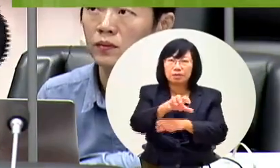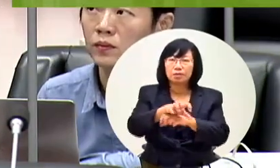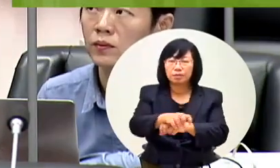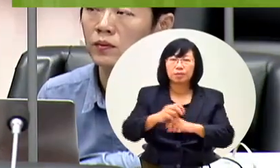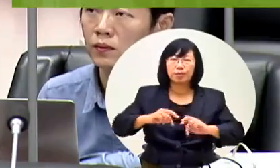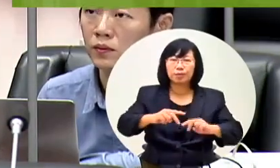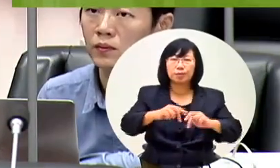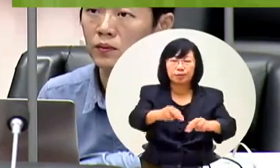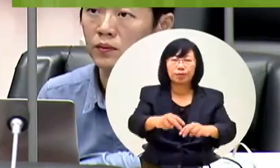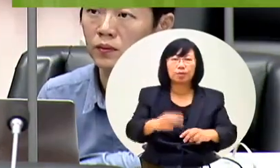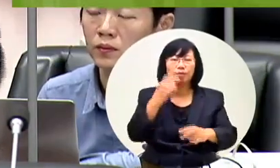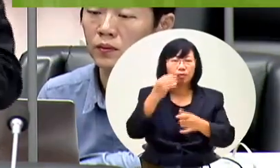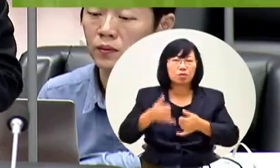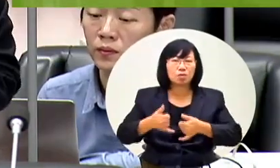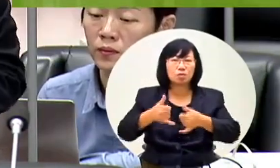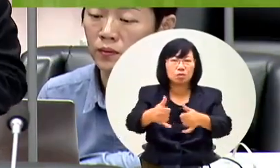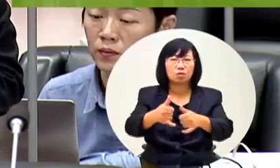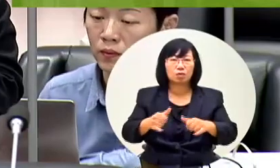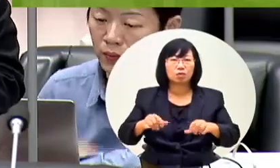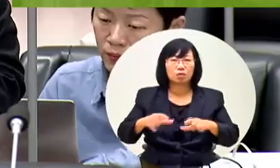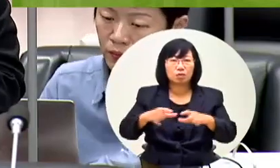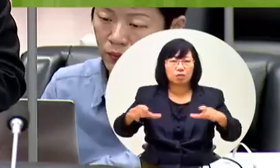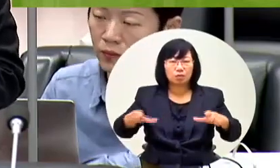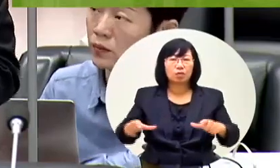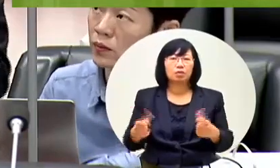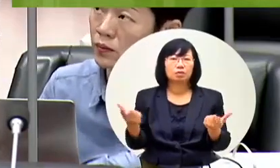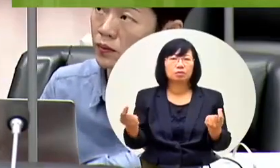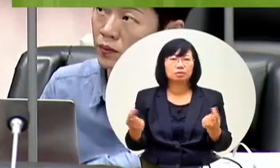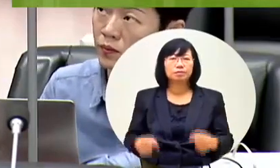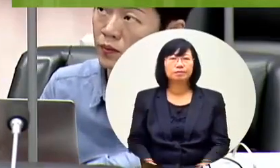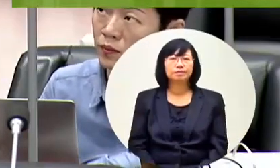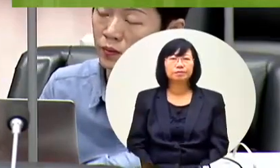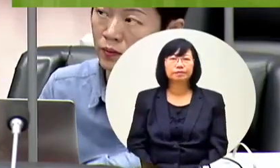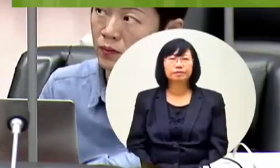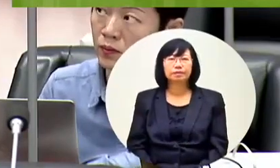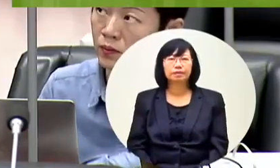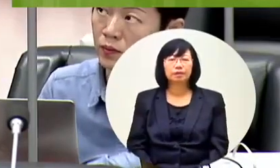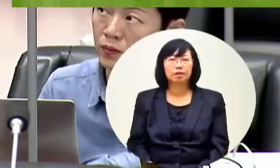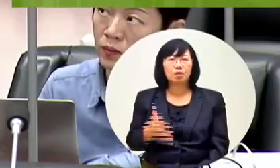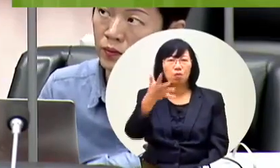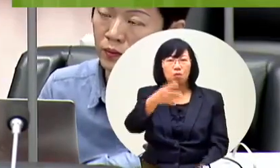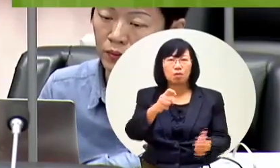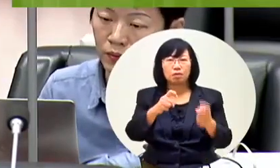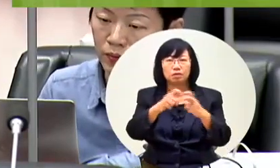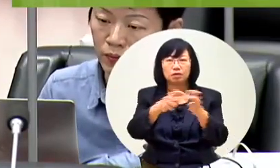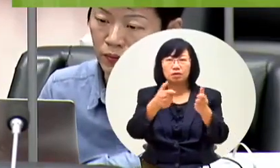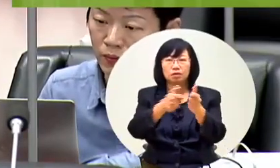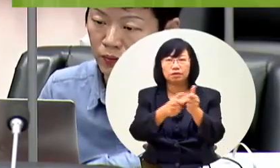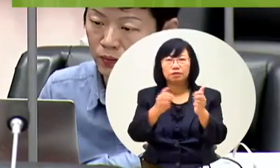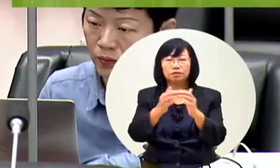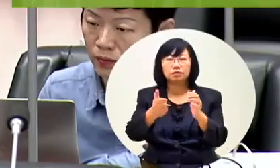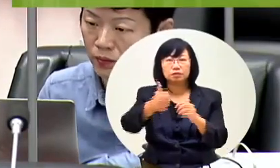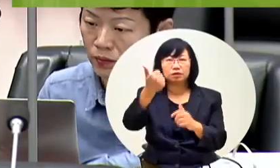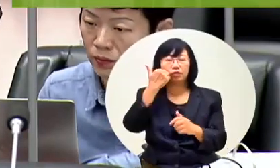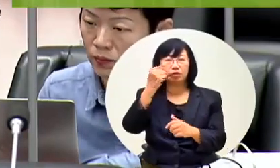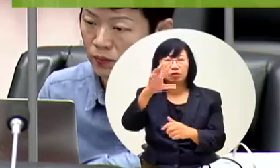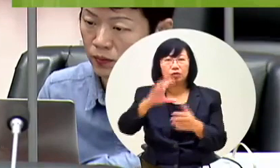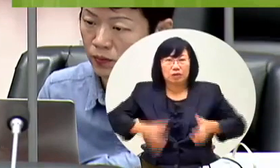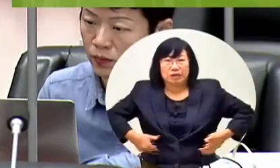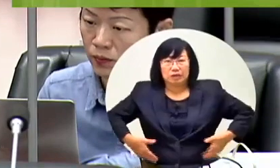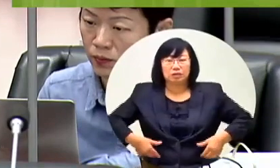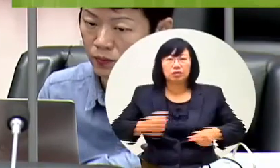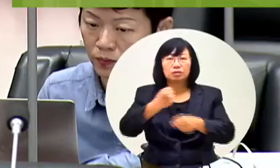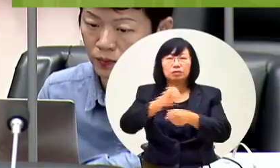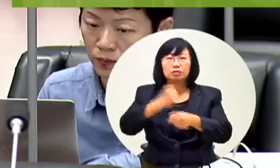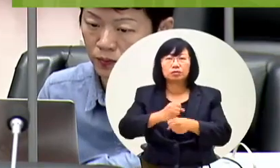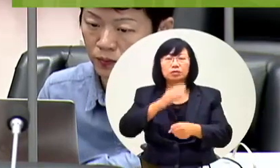所铺的道路面积绝对是一样的。来，李副市长，我问你，港工下的工程品质是这样吗？